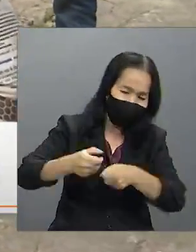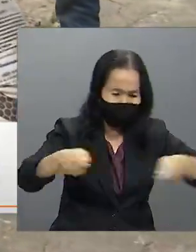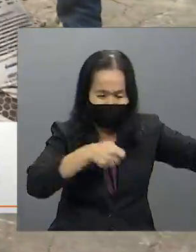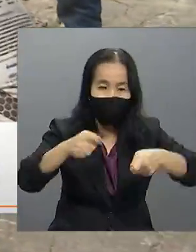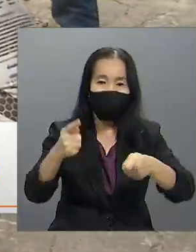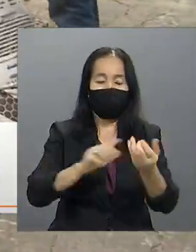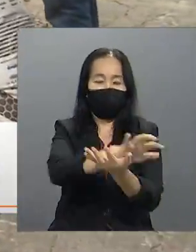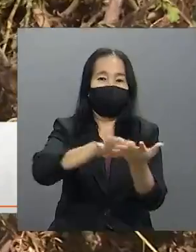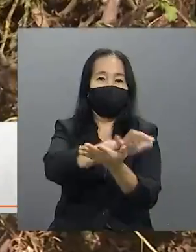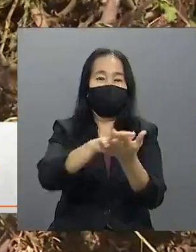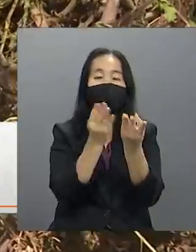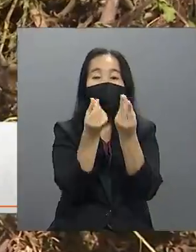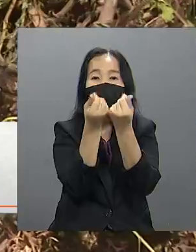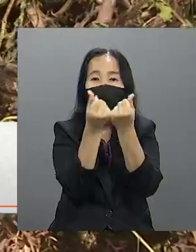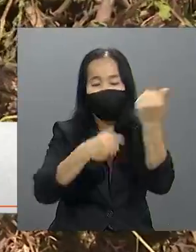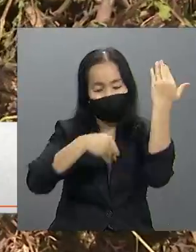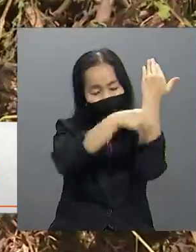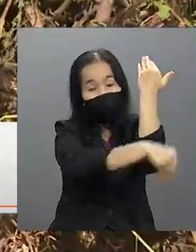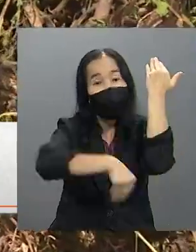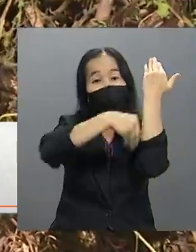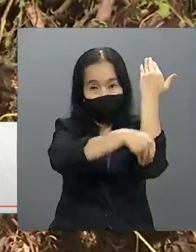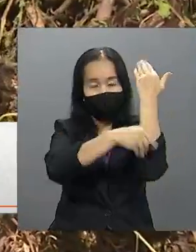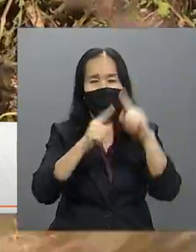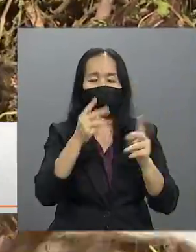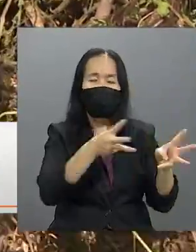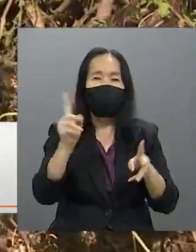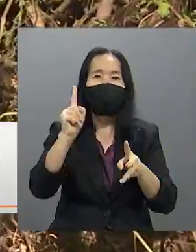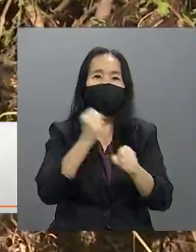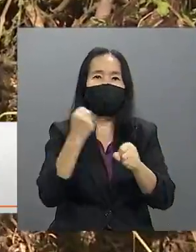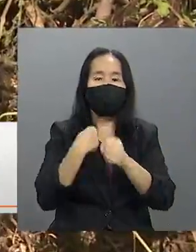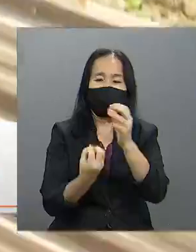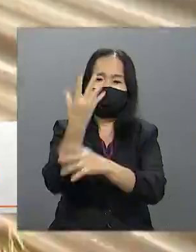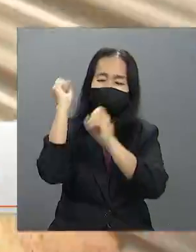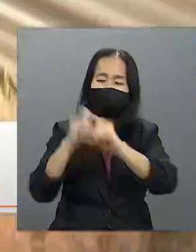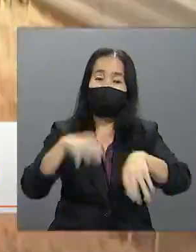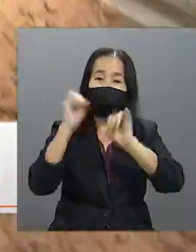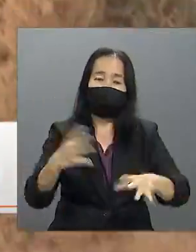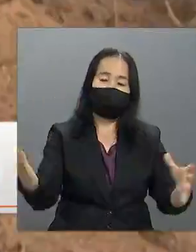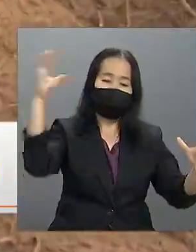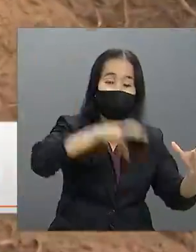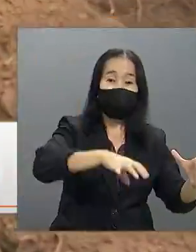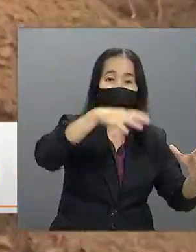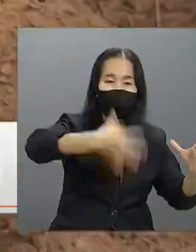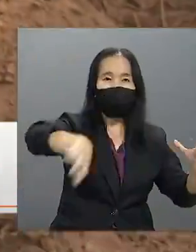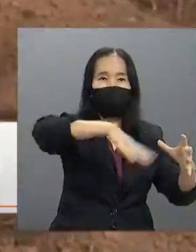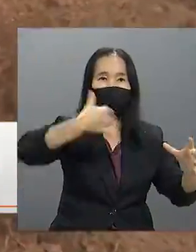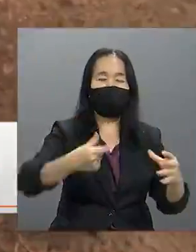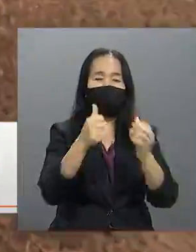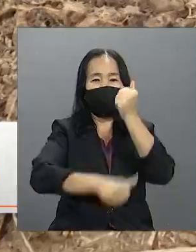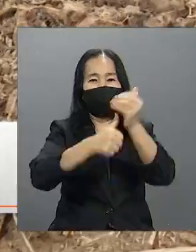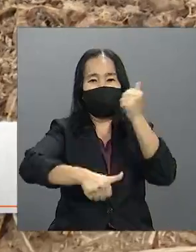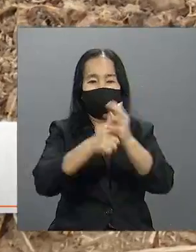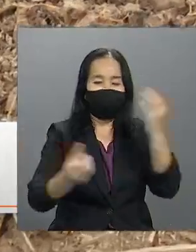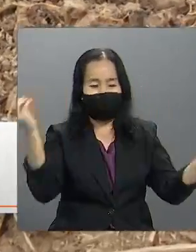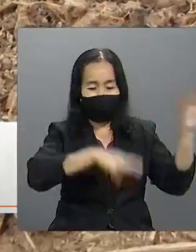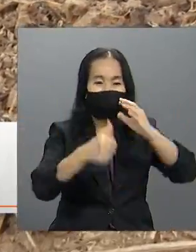กระบวนการก็ไม่ยากนะคะเพียงแค่เอาซากพืชที่ถูกทิ้งมาใส่ในกระบะแล้วเอามูลสัตว์ใส่ทับสลับกันเป็นชั้นร